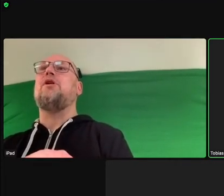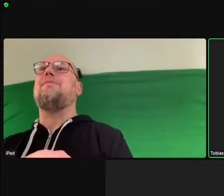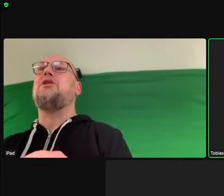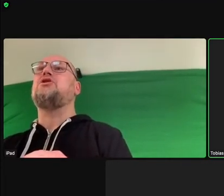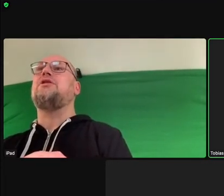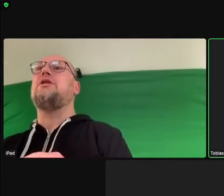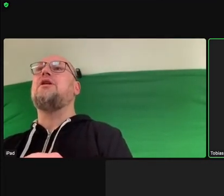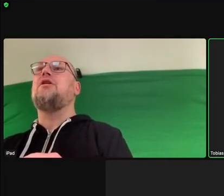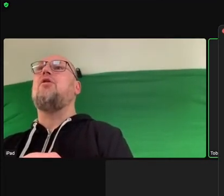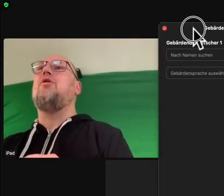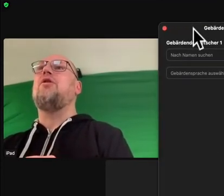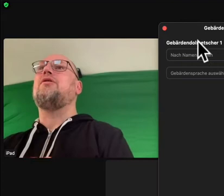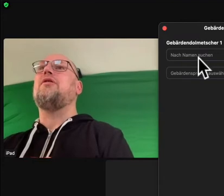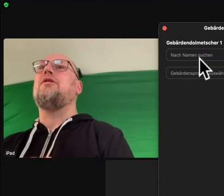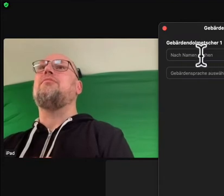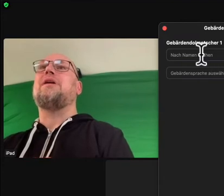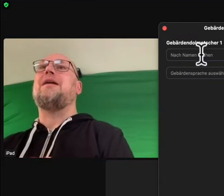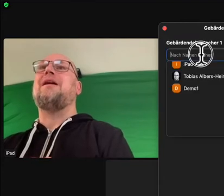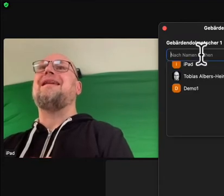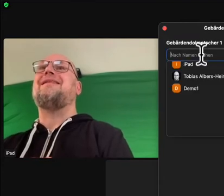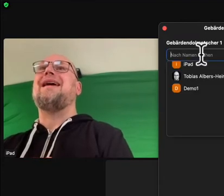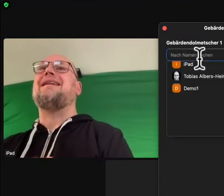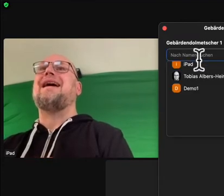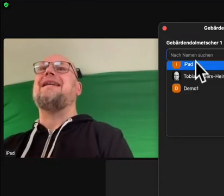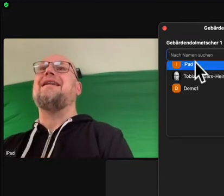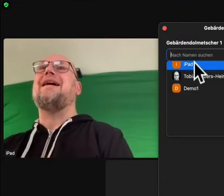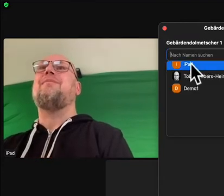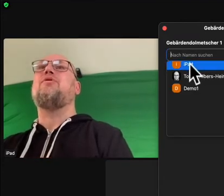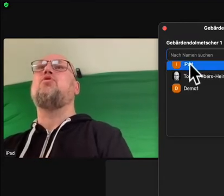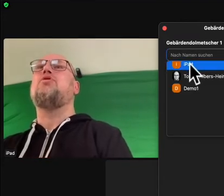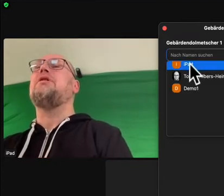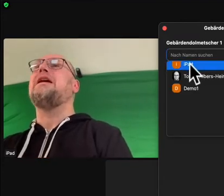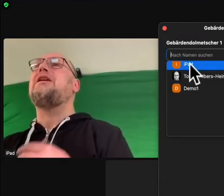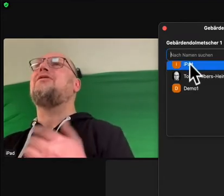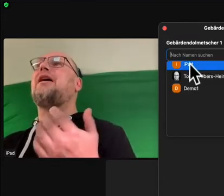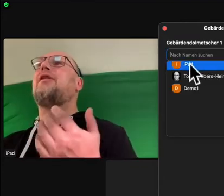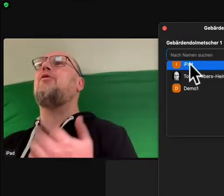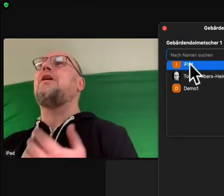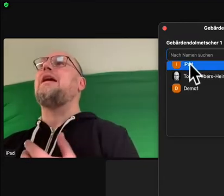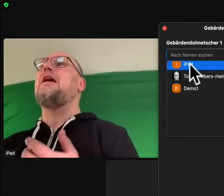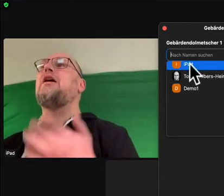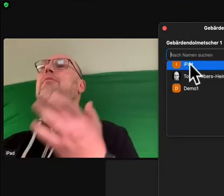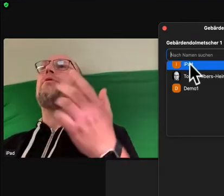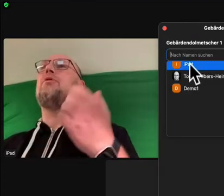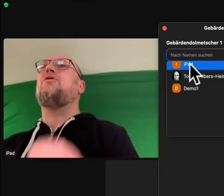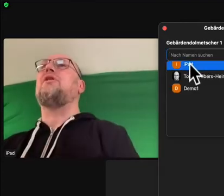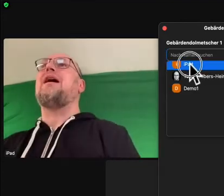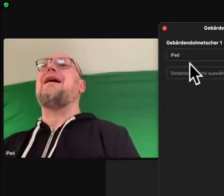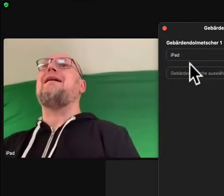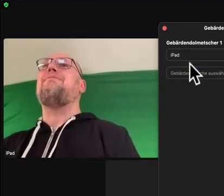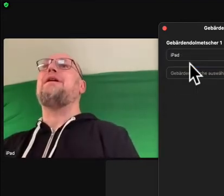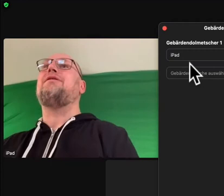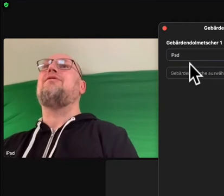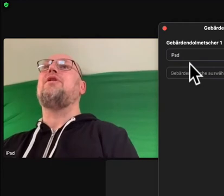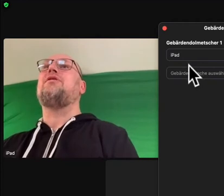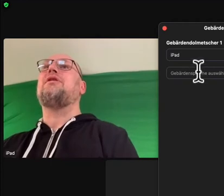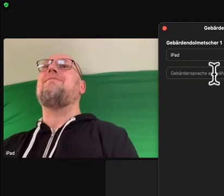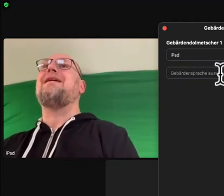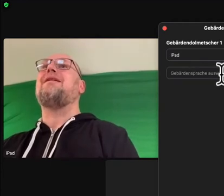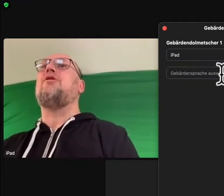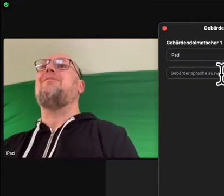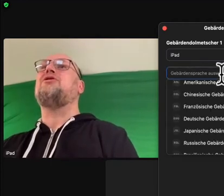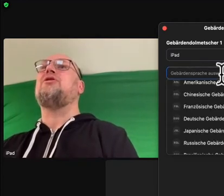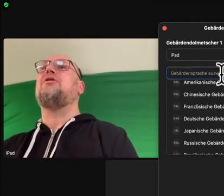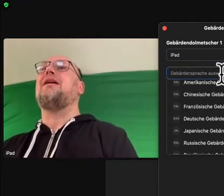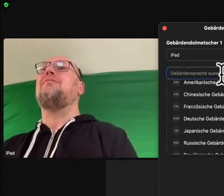Dolmetschen und kann mir jetzt direkt einen Namen suchen. Ich sage, okay, Benutzer iPad wird